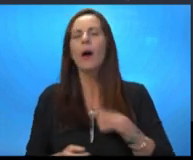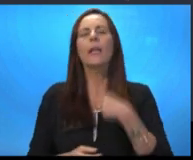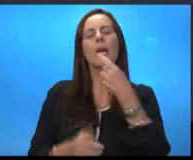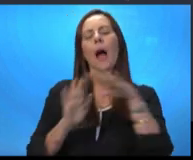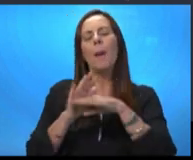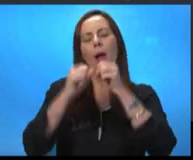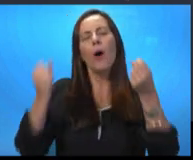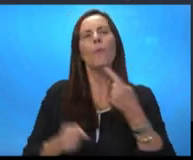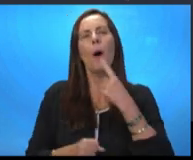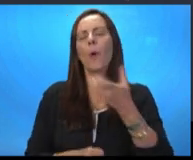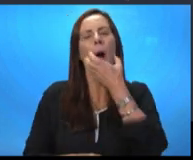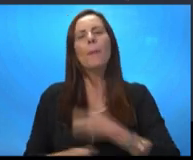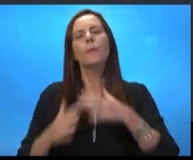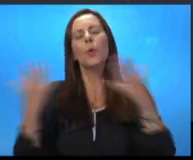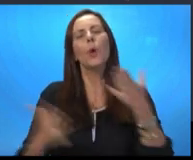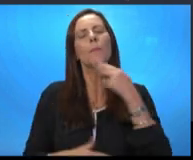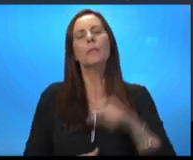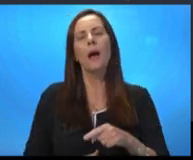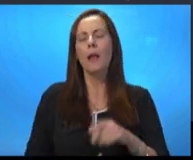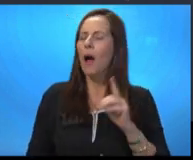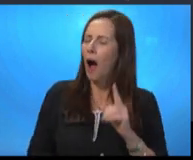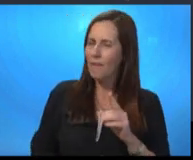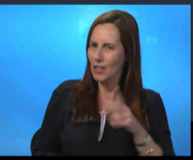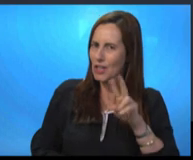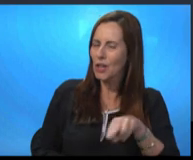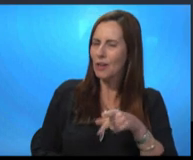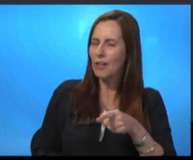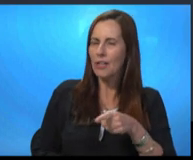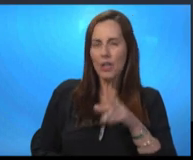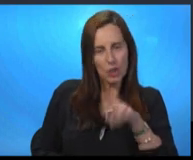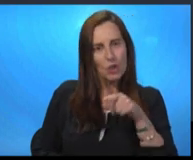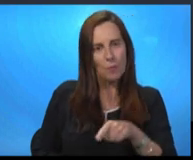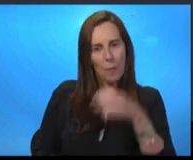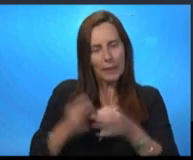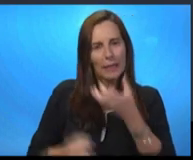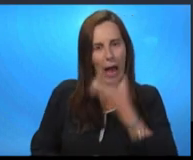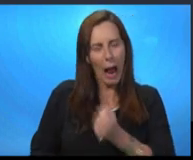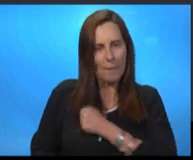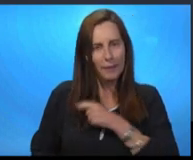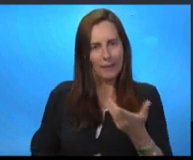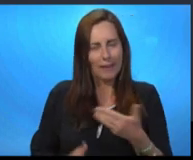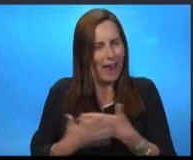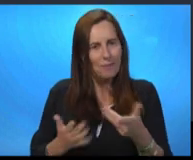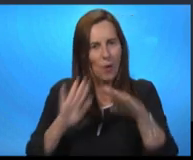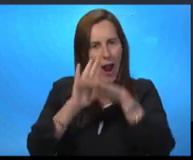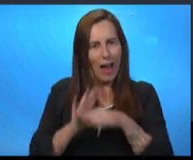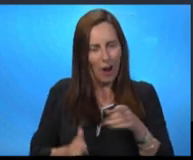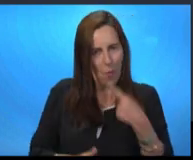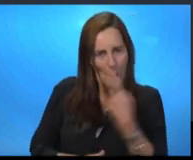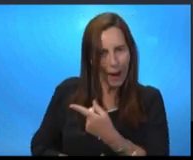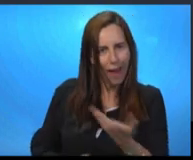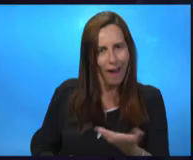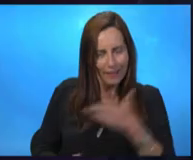ומה אמרו לי רבנים גדולים בישראל. לא, ירון עטיה, יש כאן, ירון עטיה, יש כאן בית דין רבני, הוא כן פועל לפי ההלכה, והוא אומר לך, תן